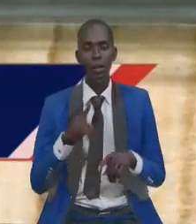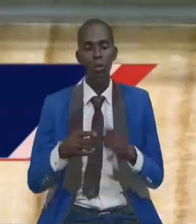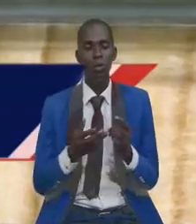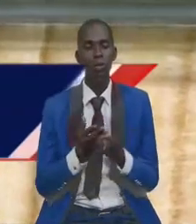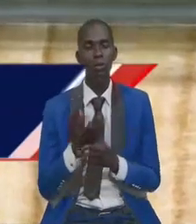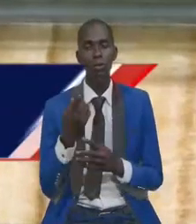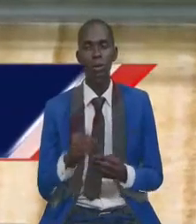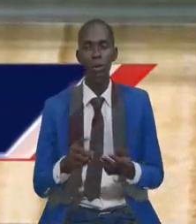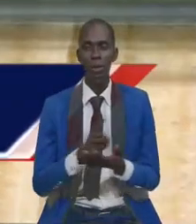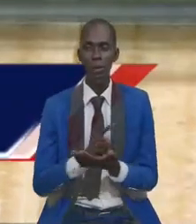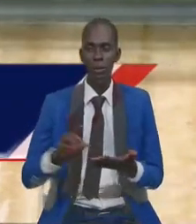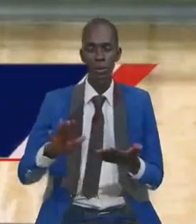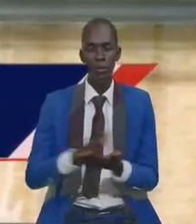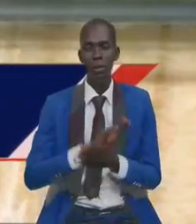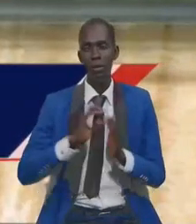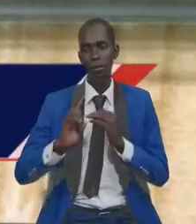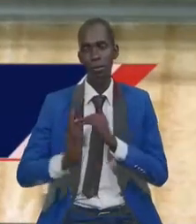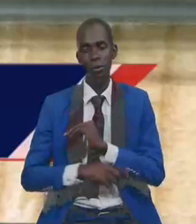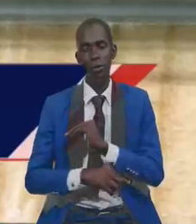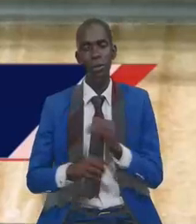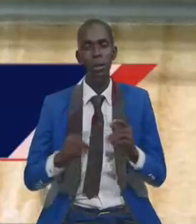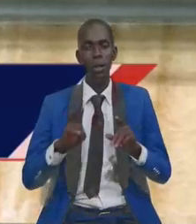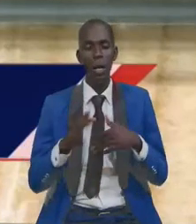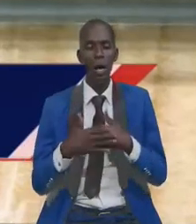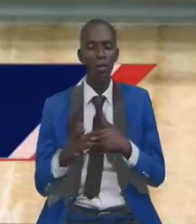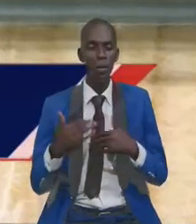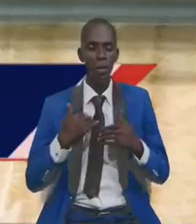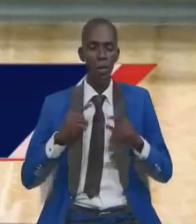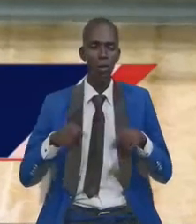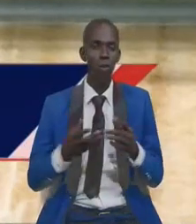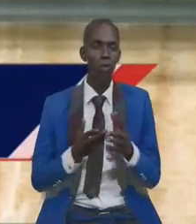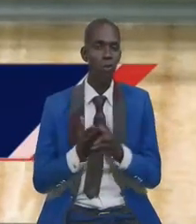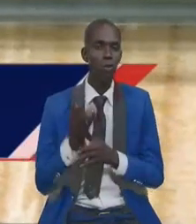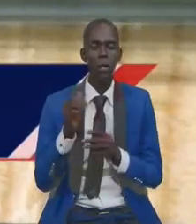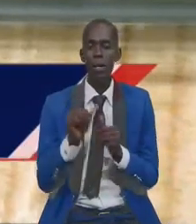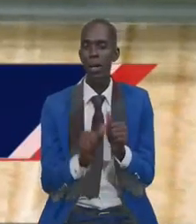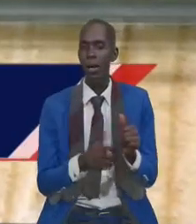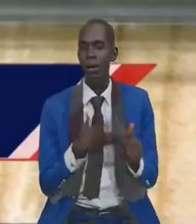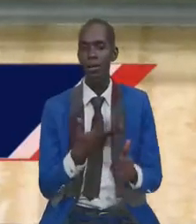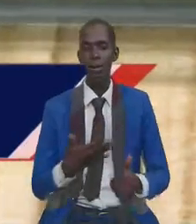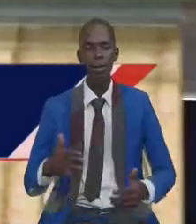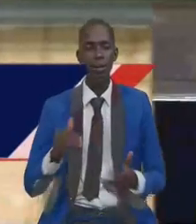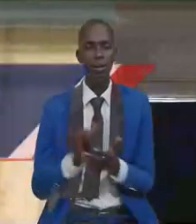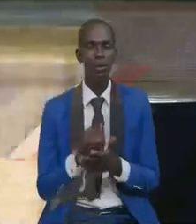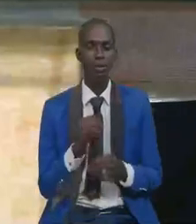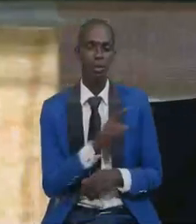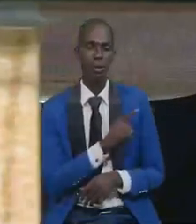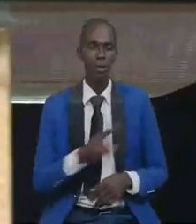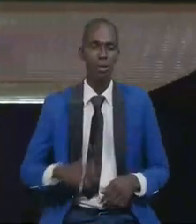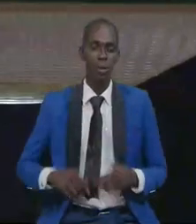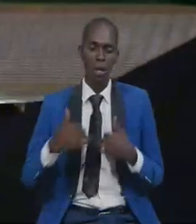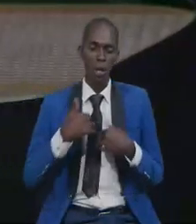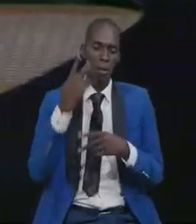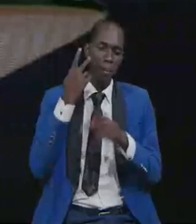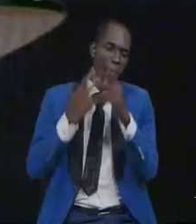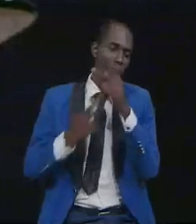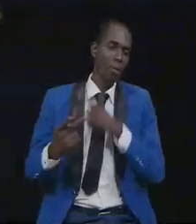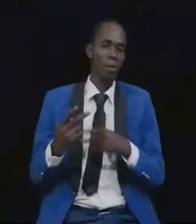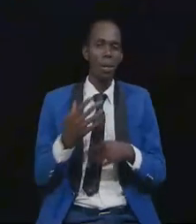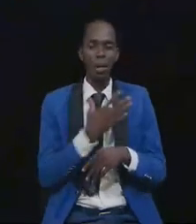jugement divin, après qu'il a passé à travers le châtiment divin, tout ce que le Seigneur a prophétisé,